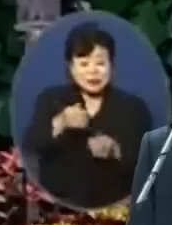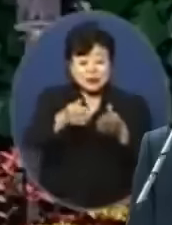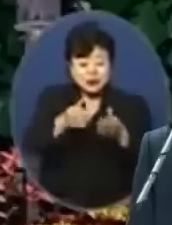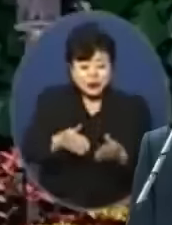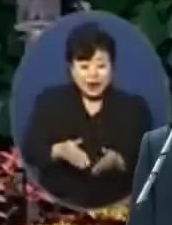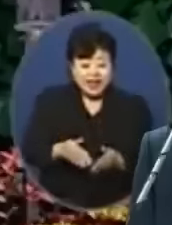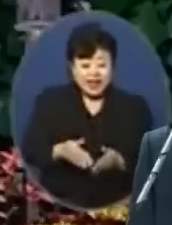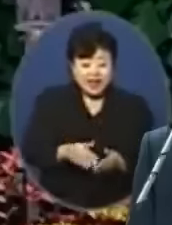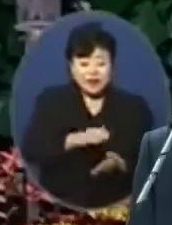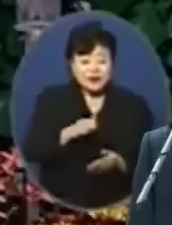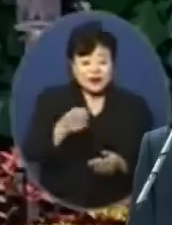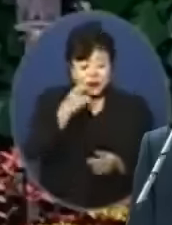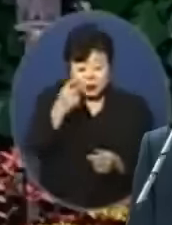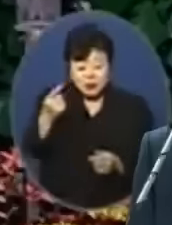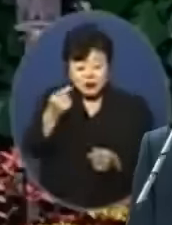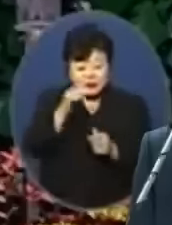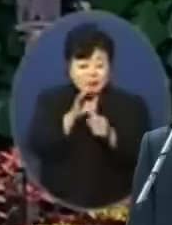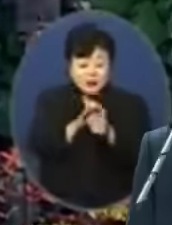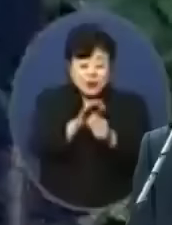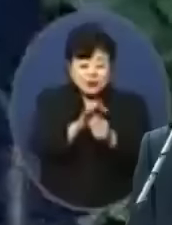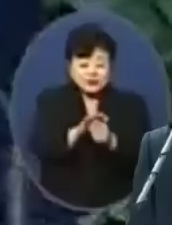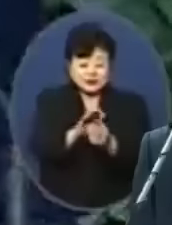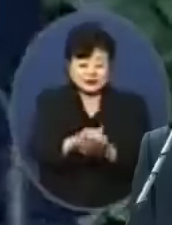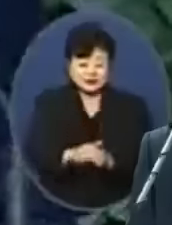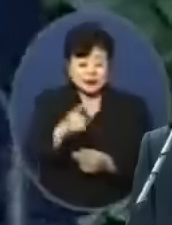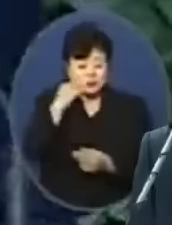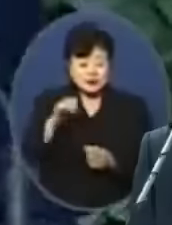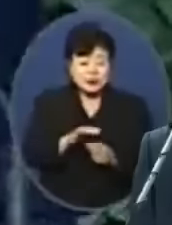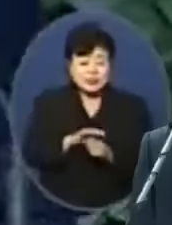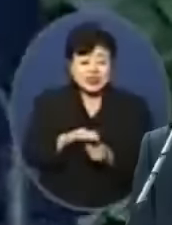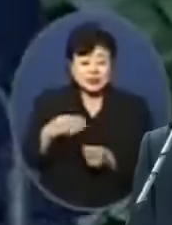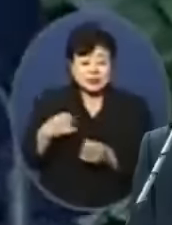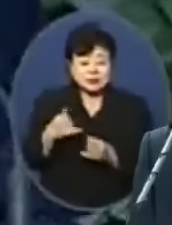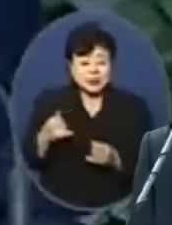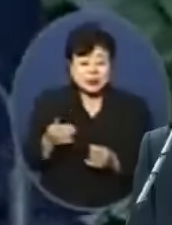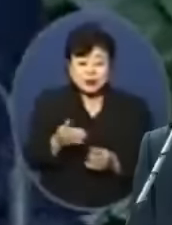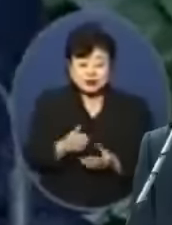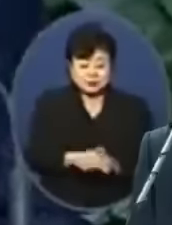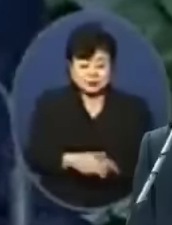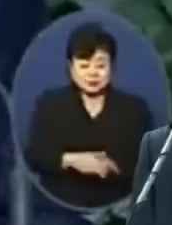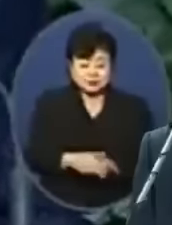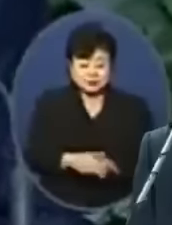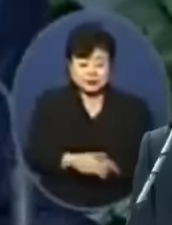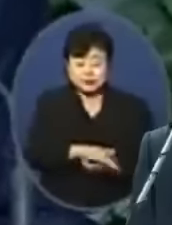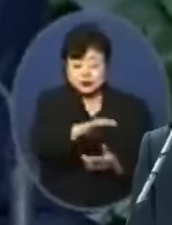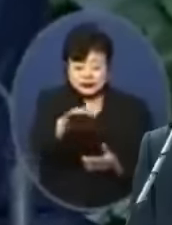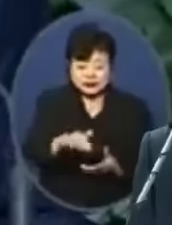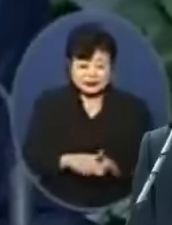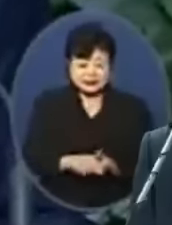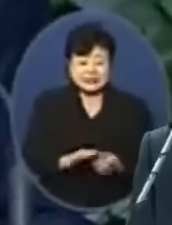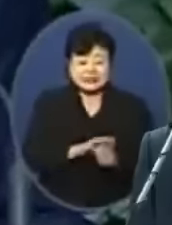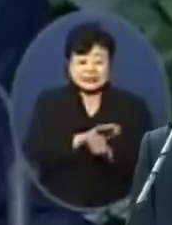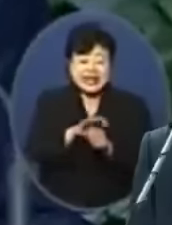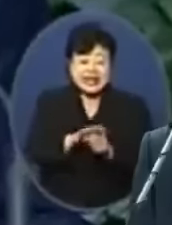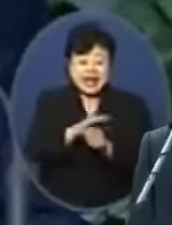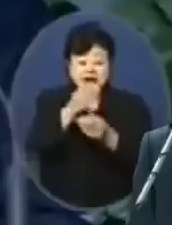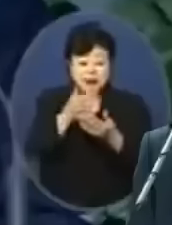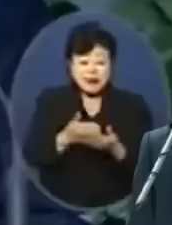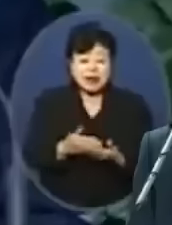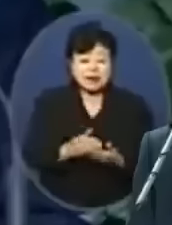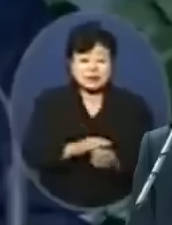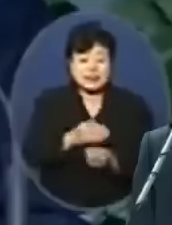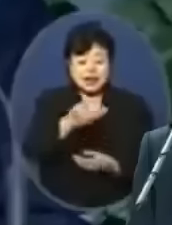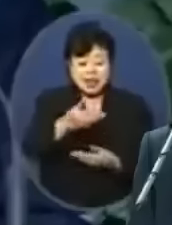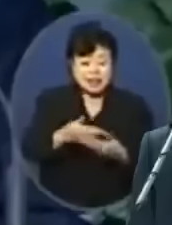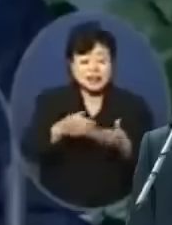통해서 우리를 돌보시게 해주시니 부모 사랑 모르는 사람은 어디 있겠습니까? 우리는 사랑을 받고 사랑을